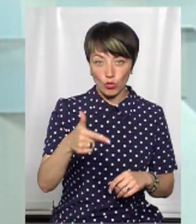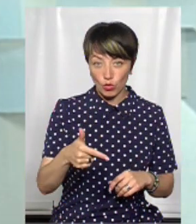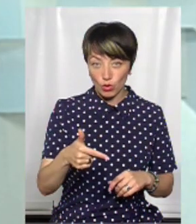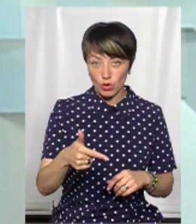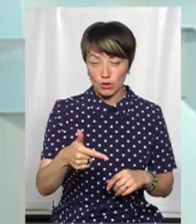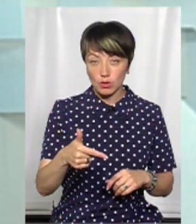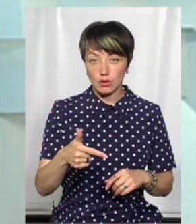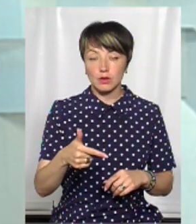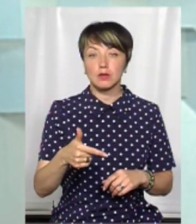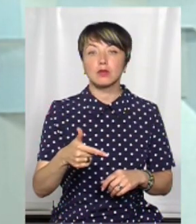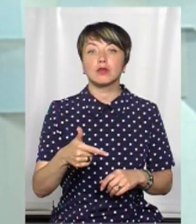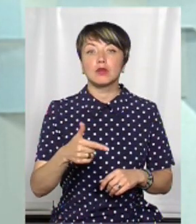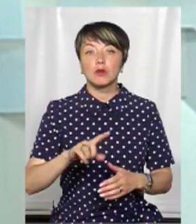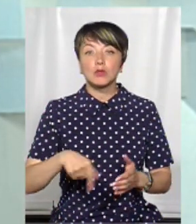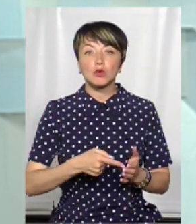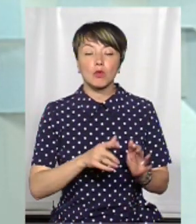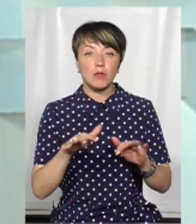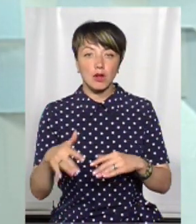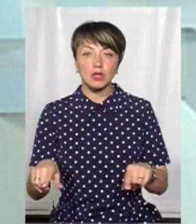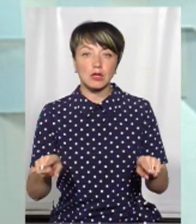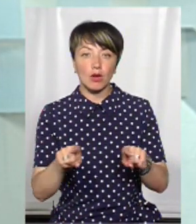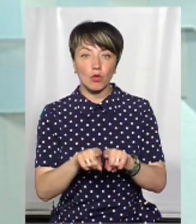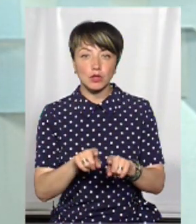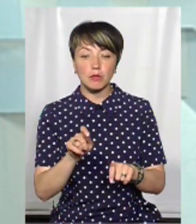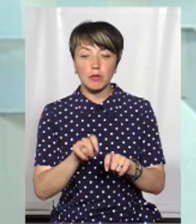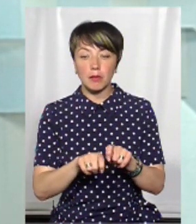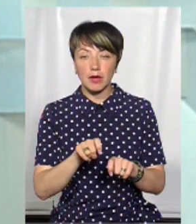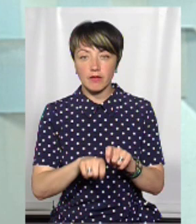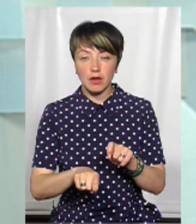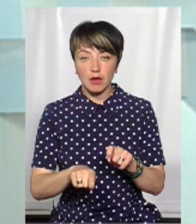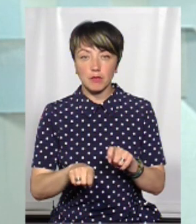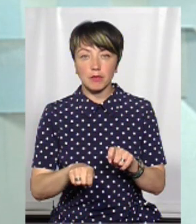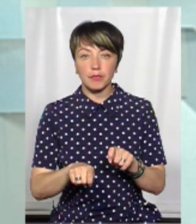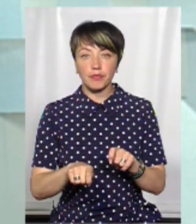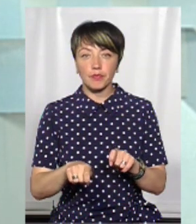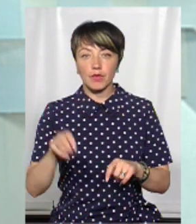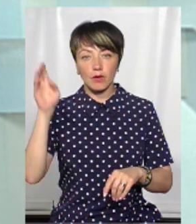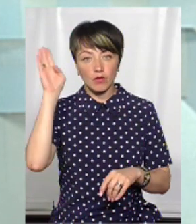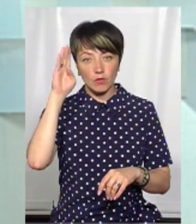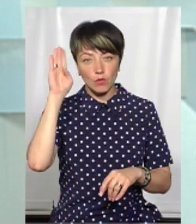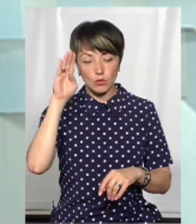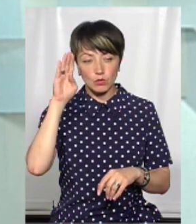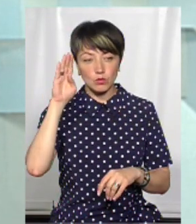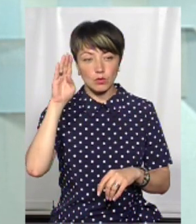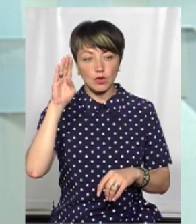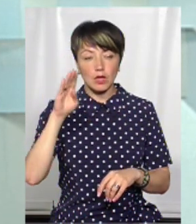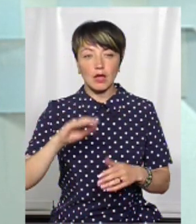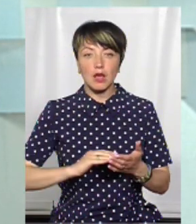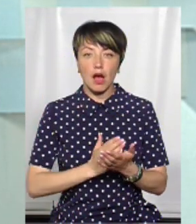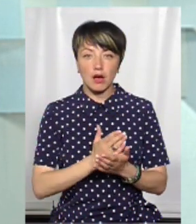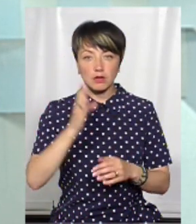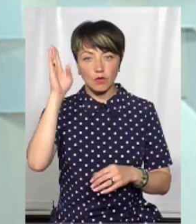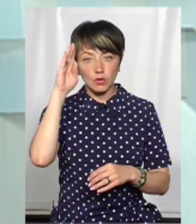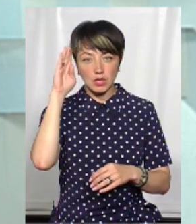районі створу міського пляжу, ми також подивилися безпечність води, перевірили безпечність води та якість